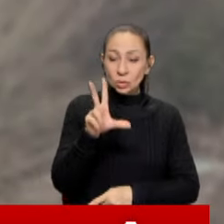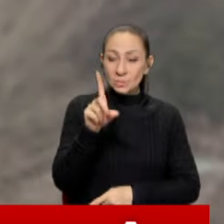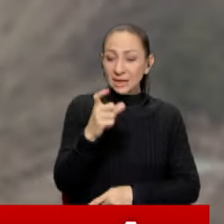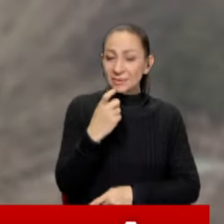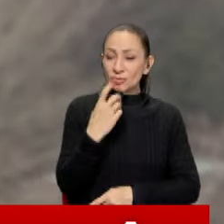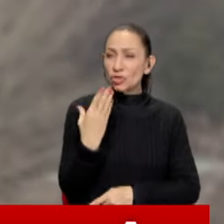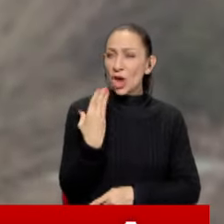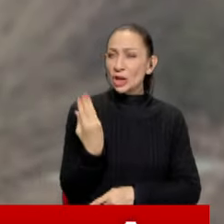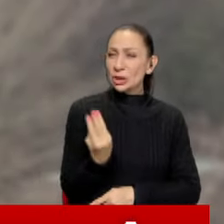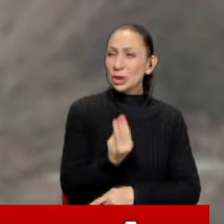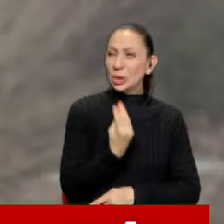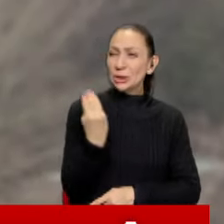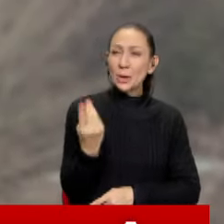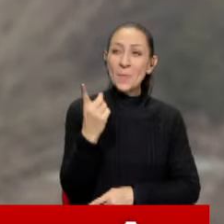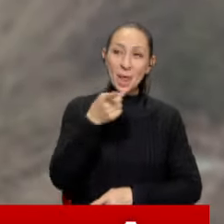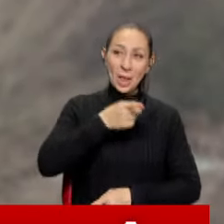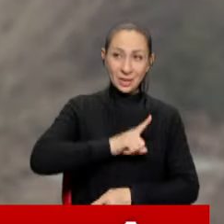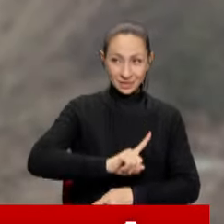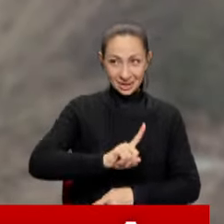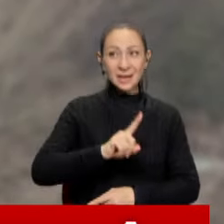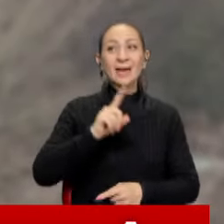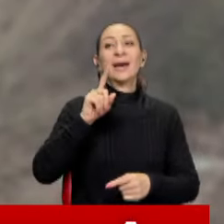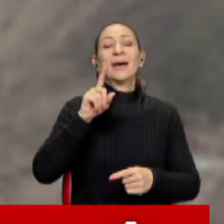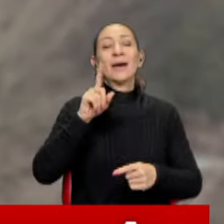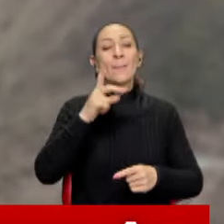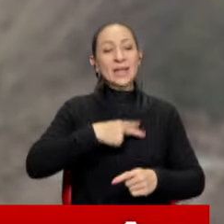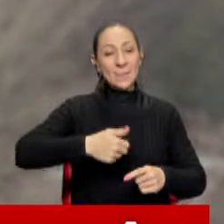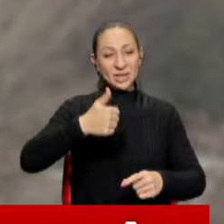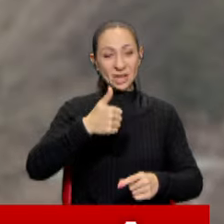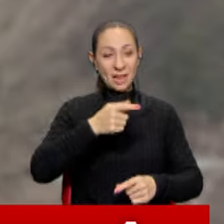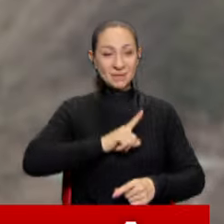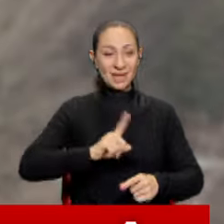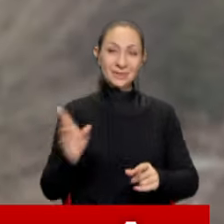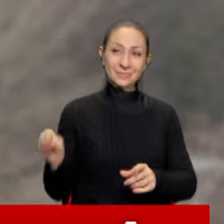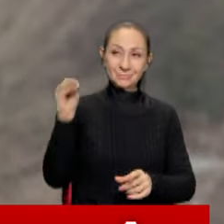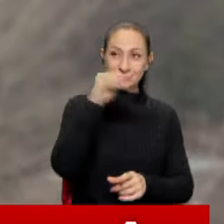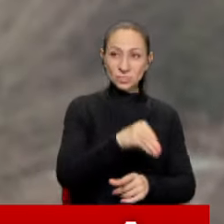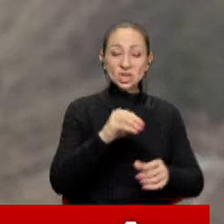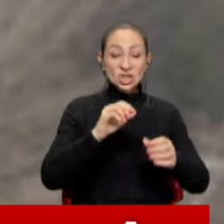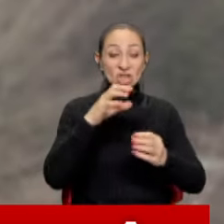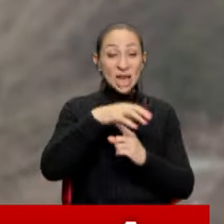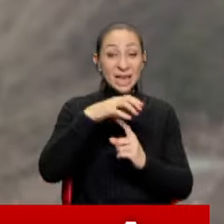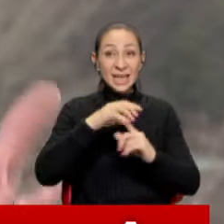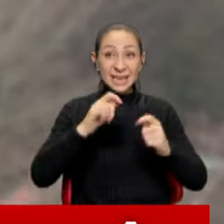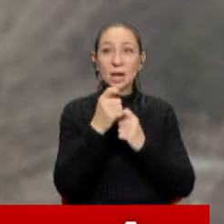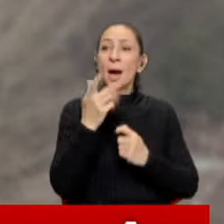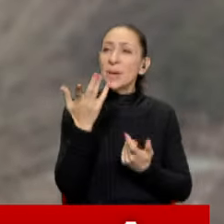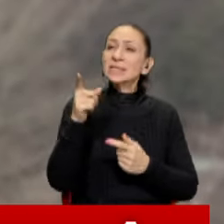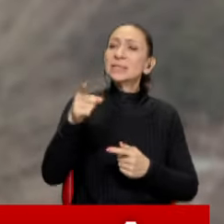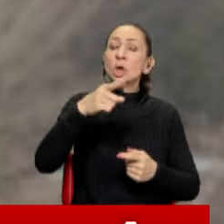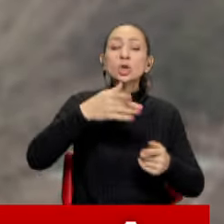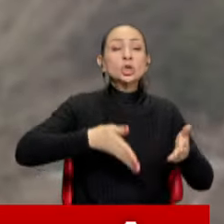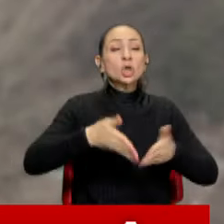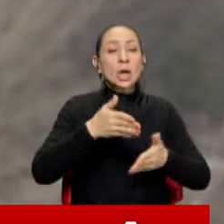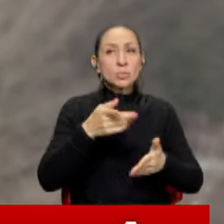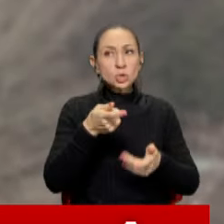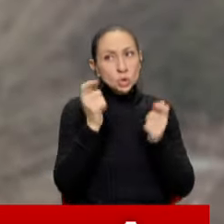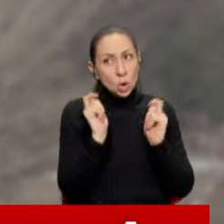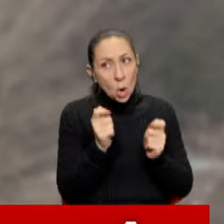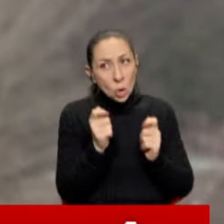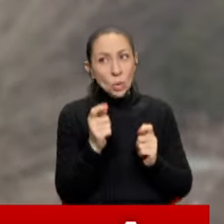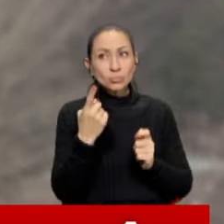yaşında gencecik bir adayı seçmenin önüne getirdi. Çankaya'da bu kırıldı. Ama siz mesela sokakta bunun